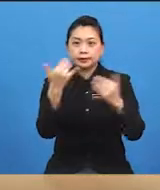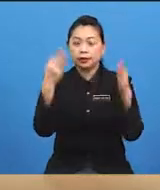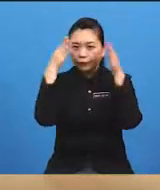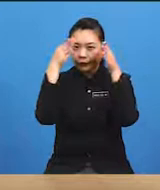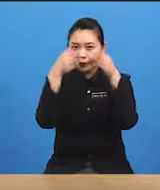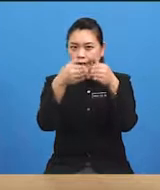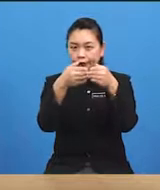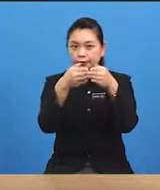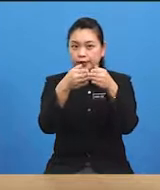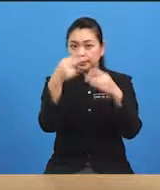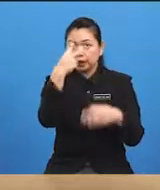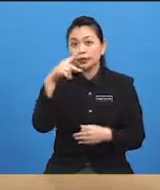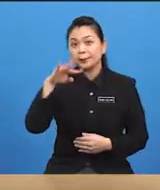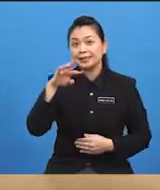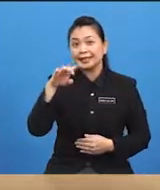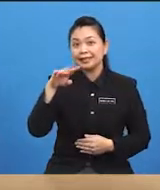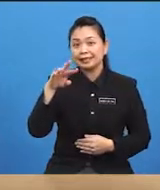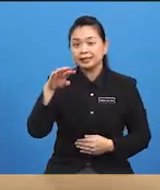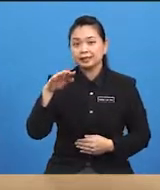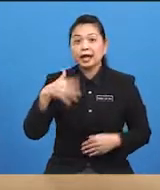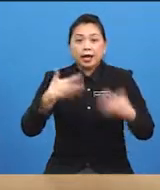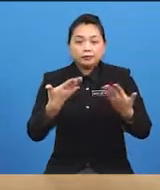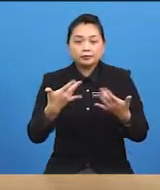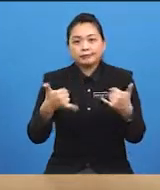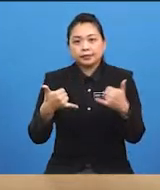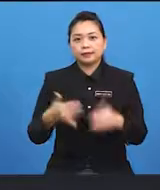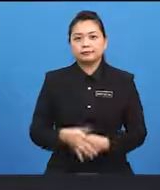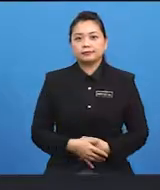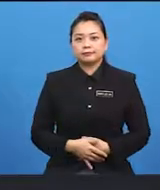kepada pengejarian skill A major yang akan dimainkan.